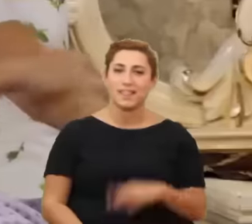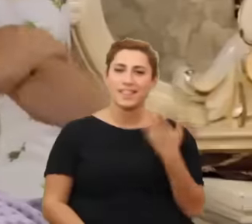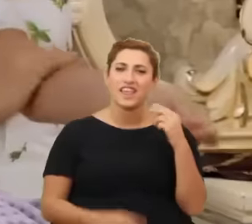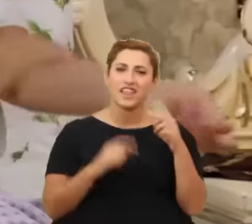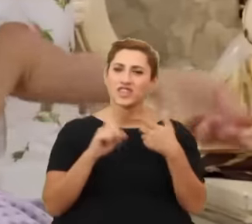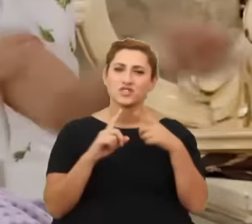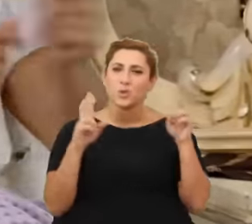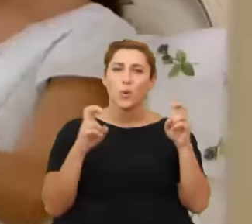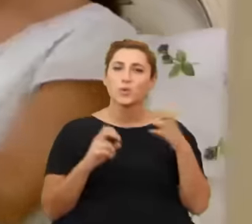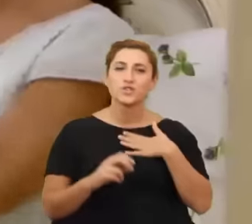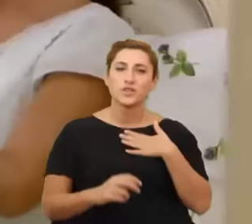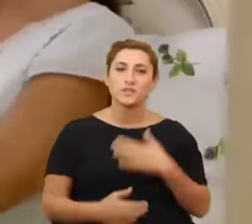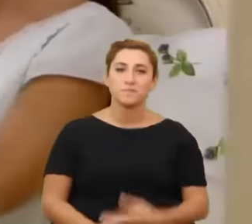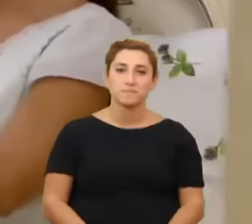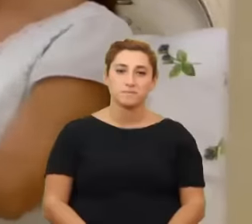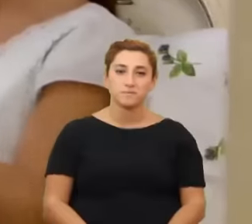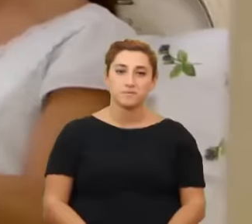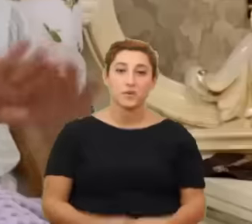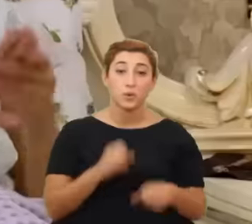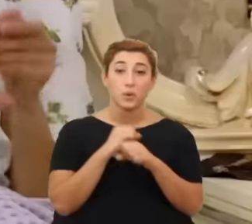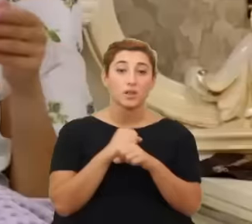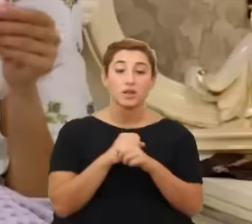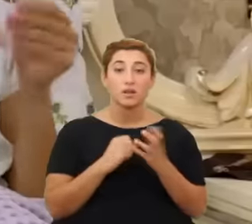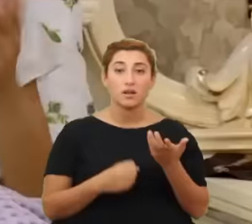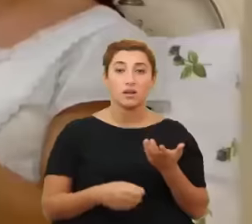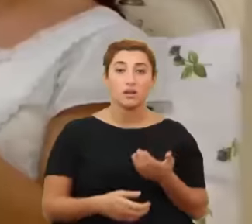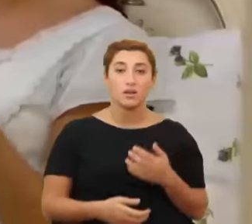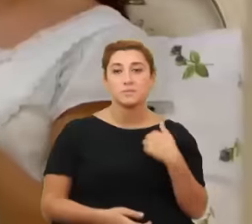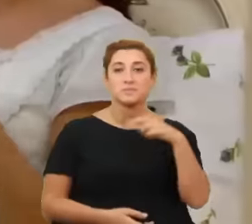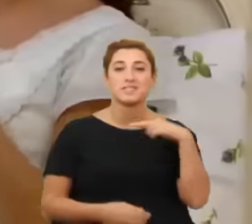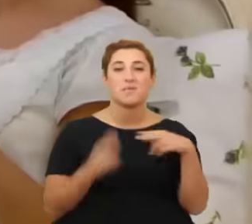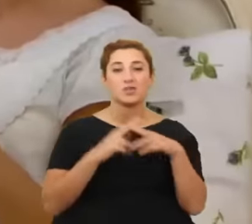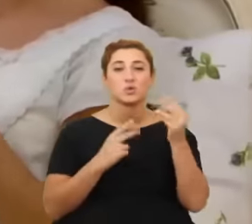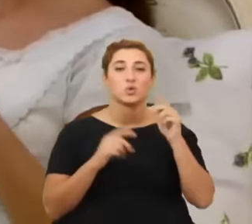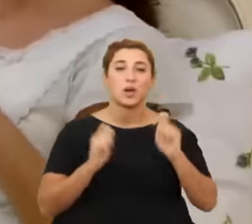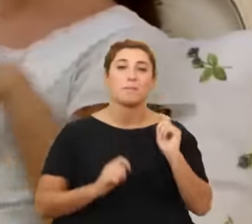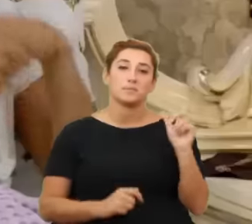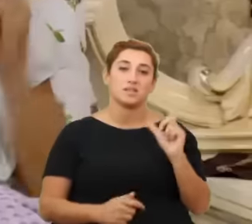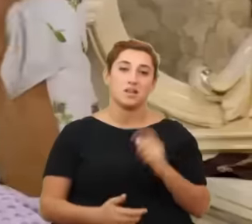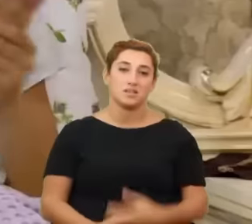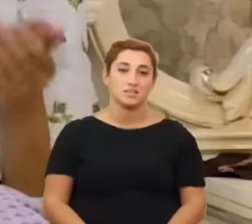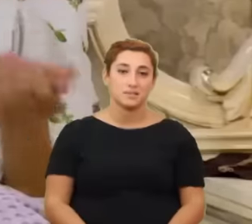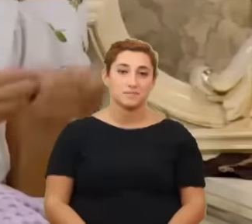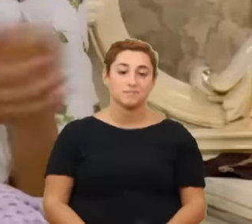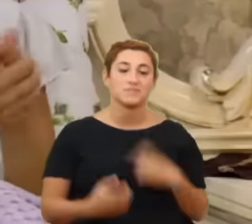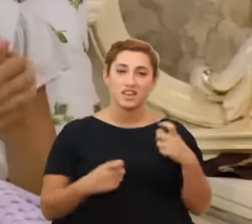Neymiş ikinci konu hayatım? Gülden, bizim acilen çocuk yapmamız lazım. Nereden çıkarıyorsun şimdi